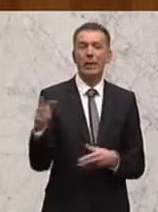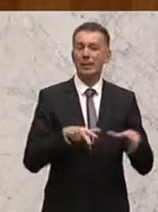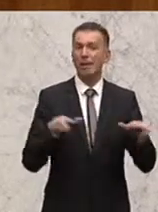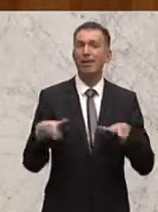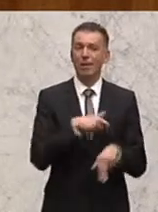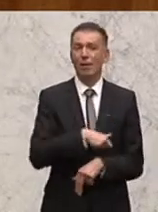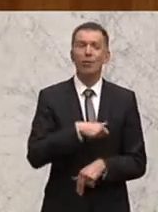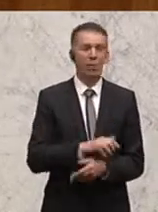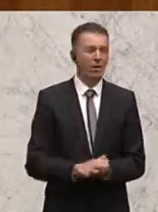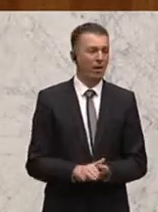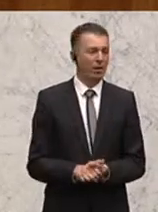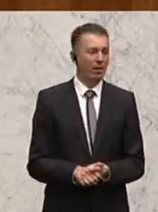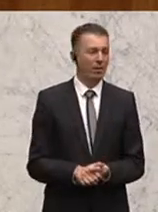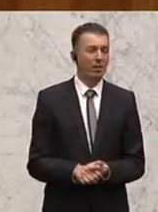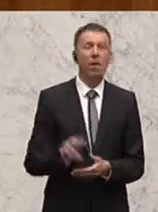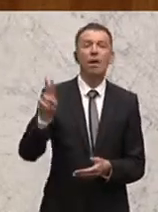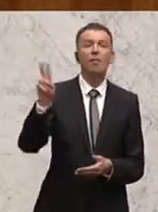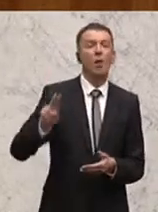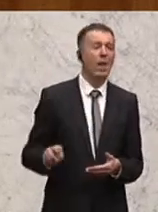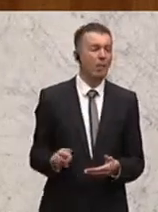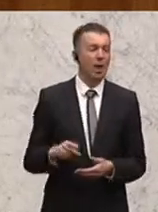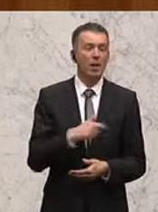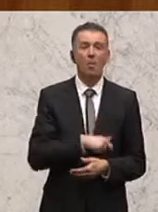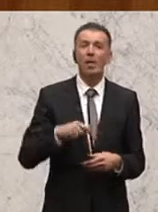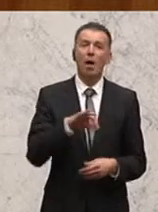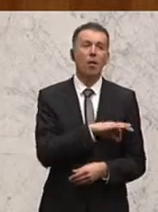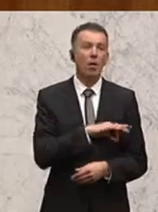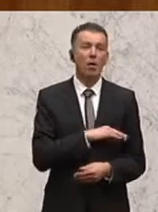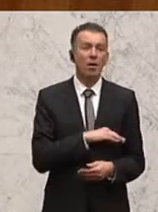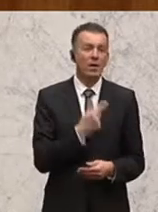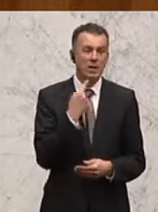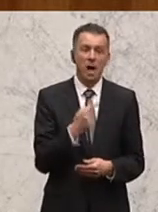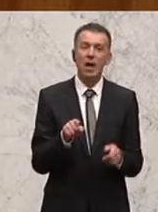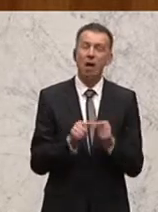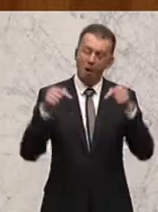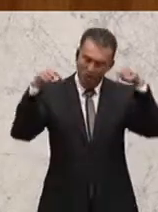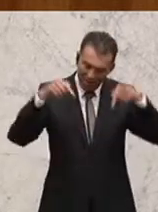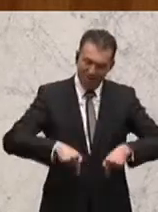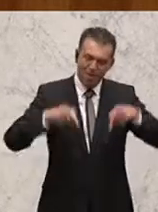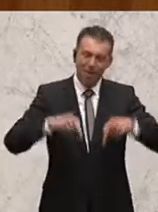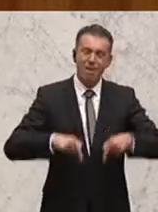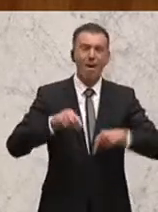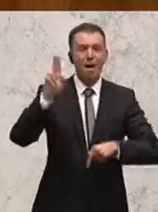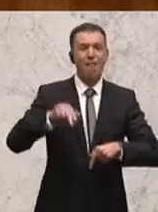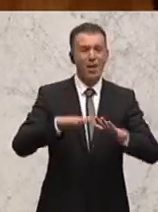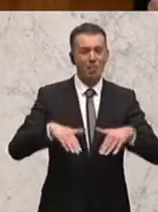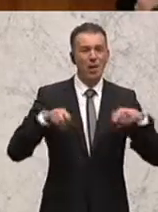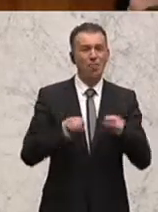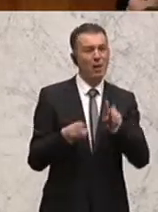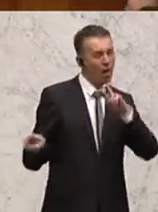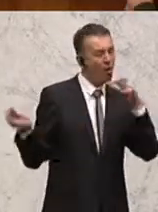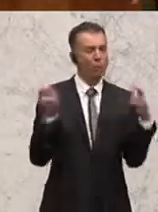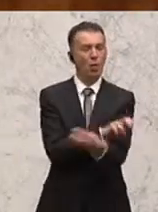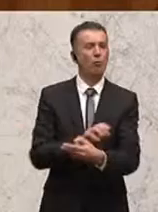Regierungsparteien, dass sie das, was sie in Vorarlberg ihre Parteikolleginnen und Kollegen sagen, auch hier endlich umgesetzt wird.